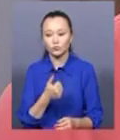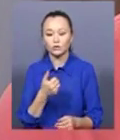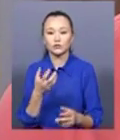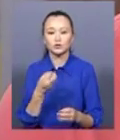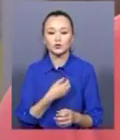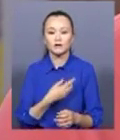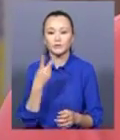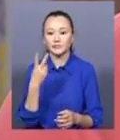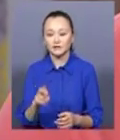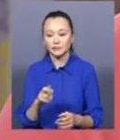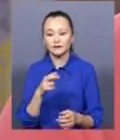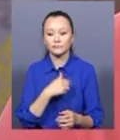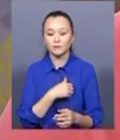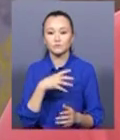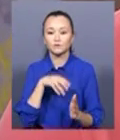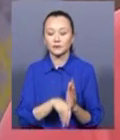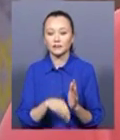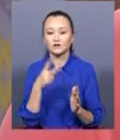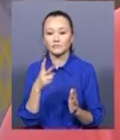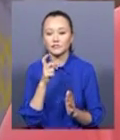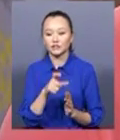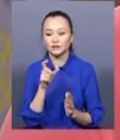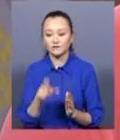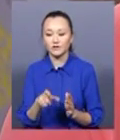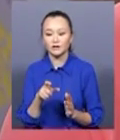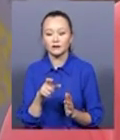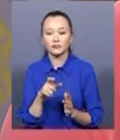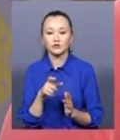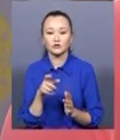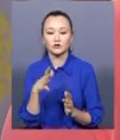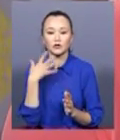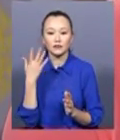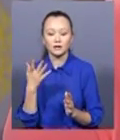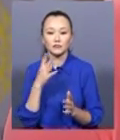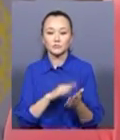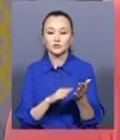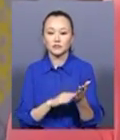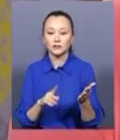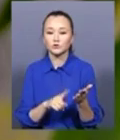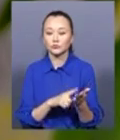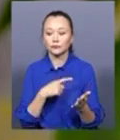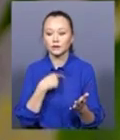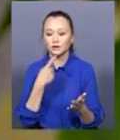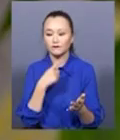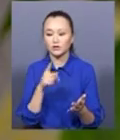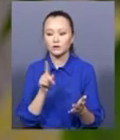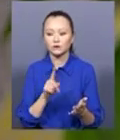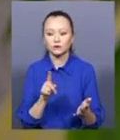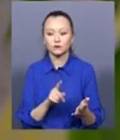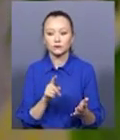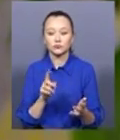же я близнец, и во мне совместились два человека. Когда я писала книгу, я говорила,